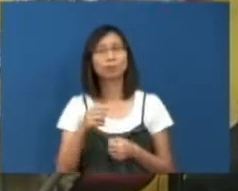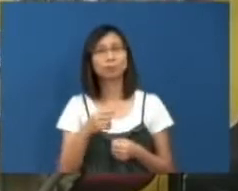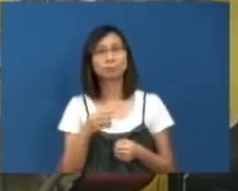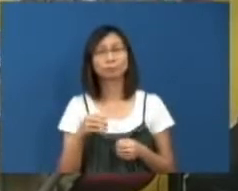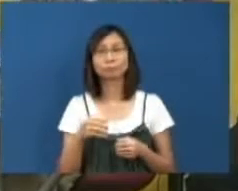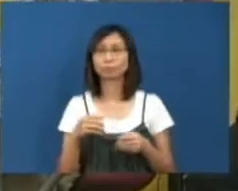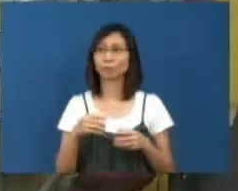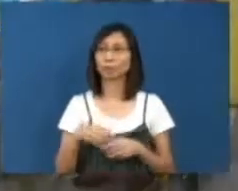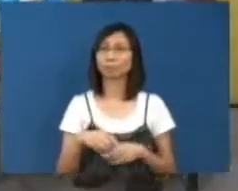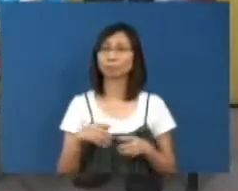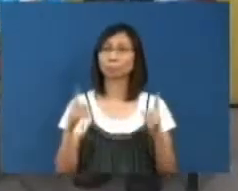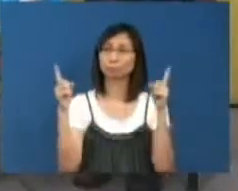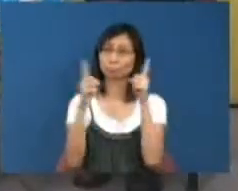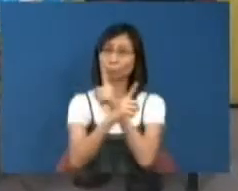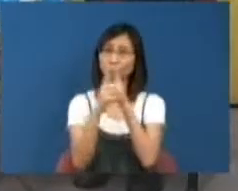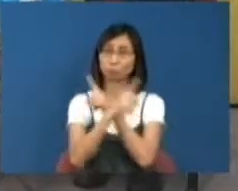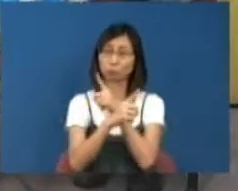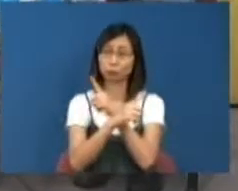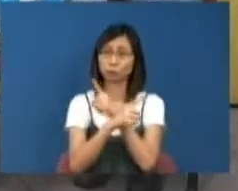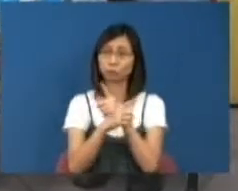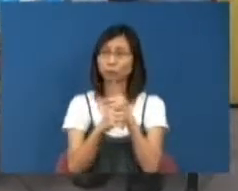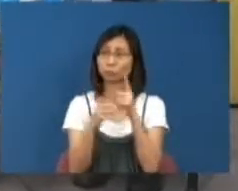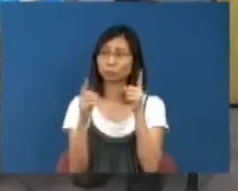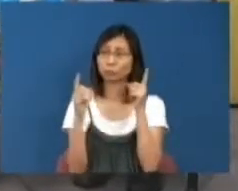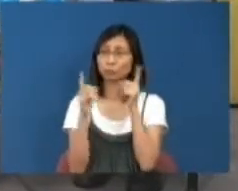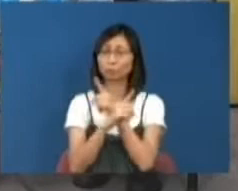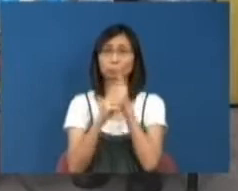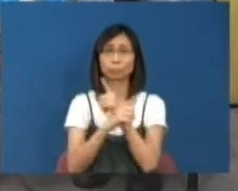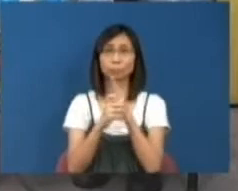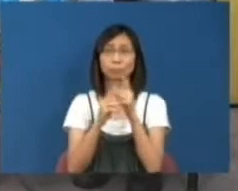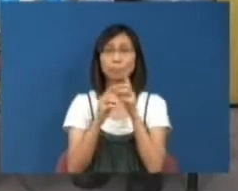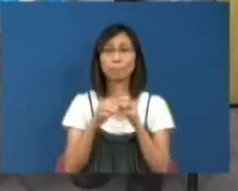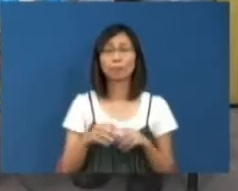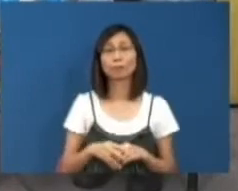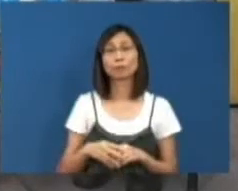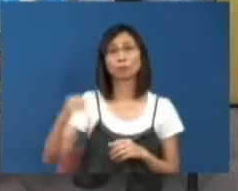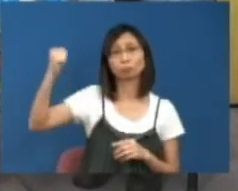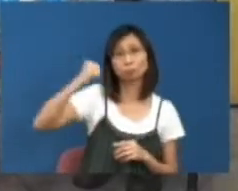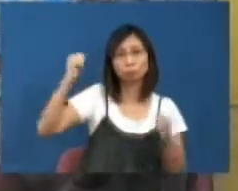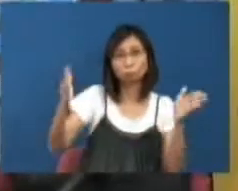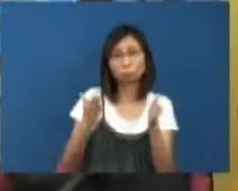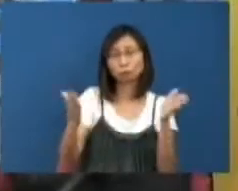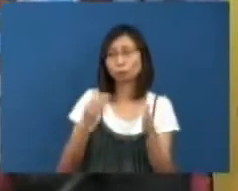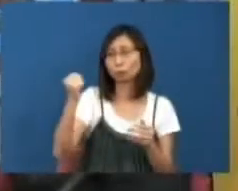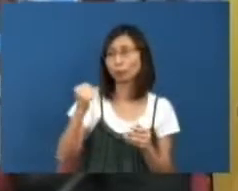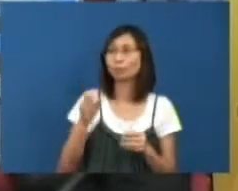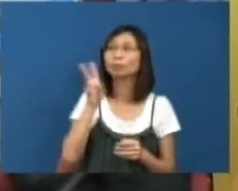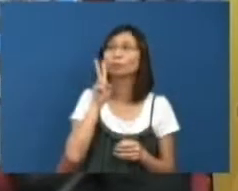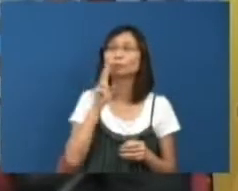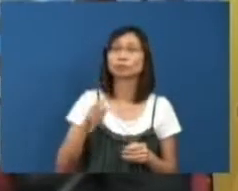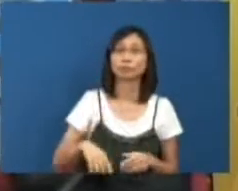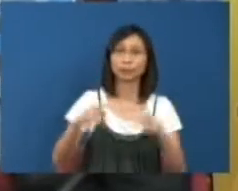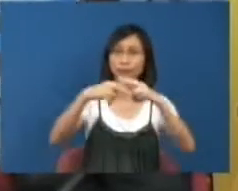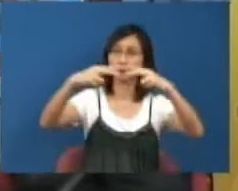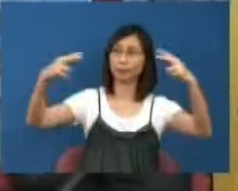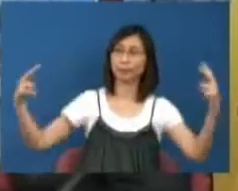保 啊！ 大家嘗試下可以將嗰張圖咧打橫睇咧，你覺得好得意噶啦！呢個就係我哋嗰條橋啊嘛，呢啲就係一個過風車轉咯。